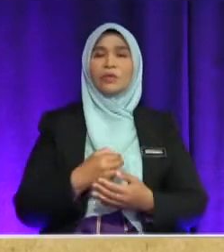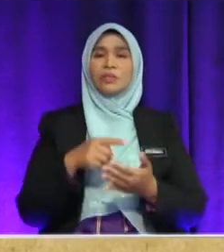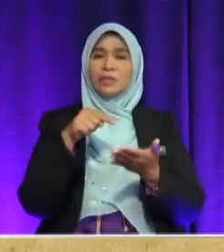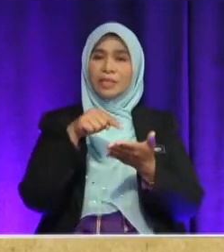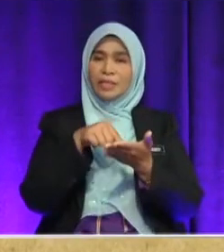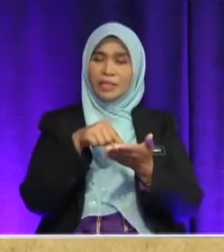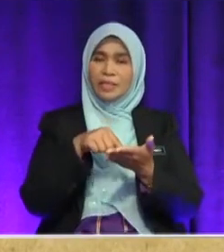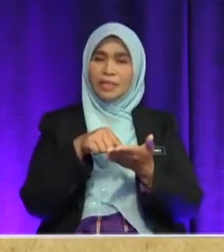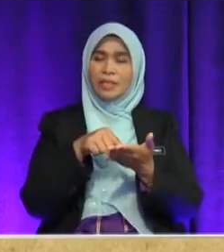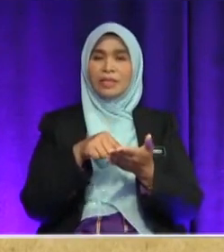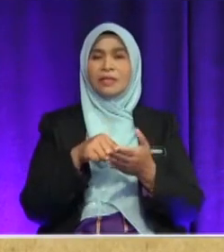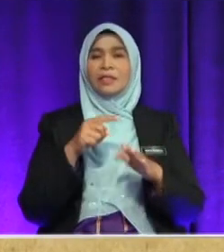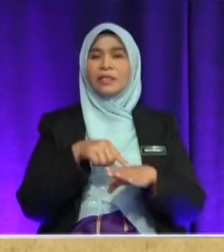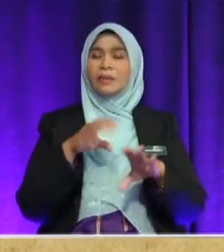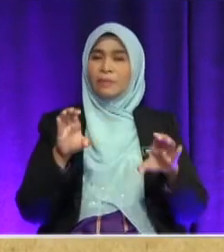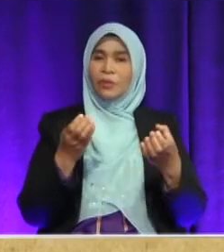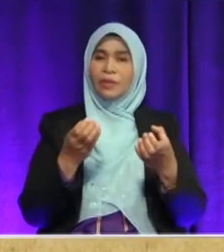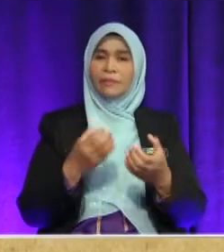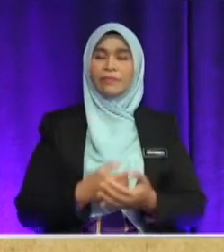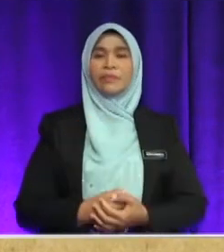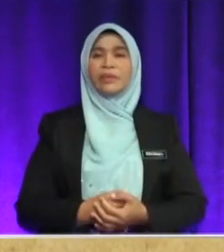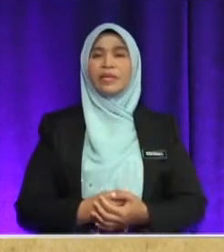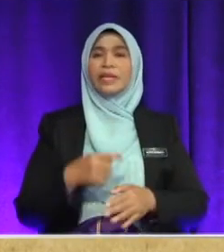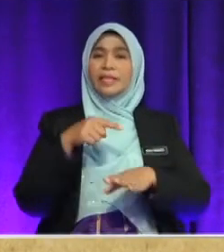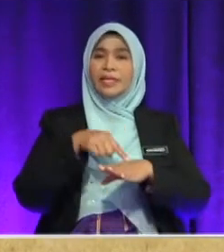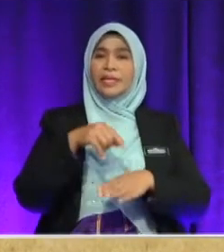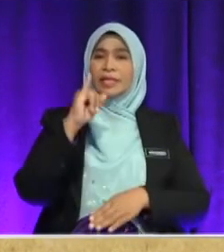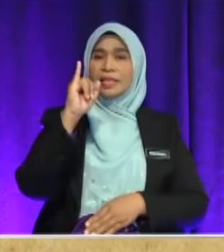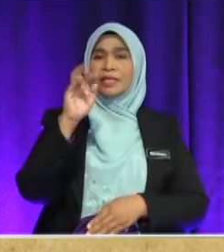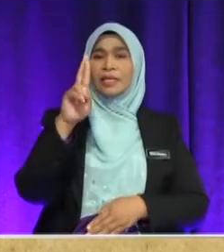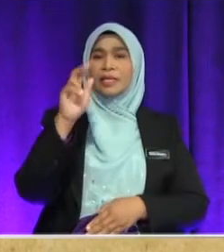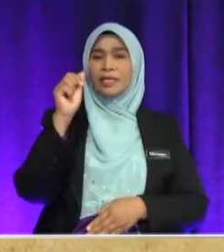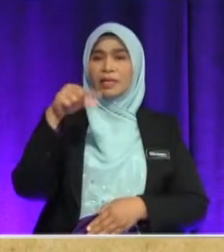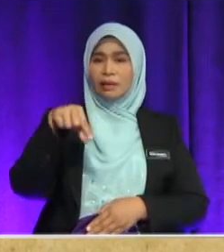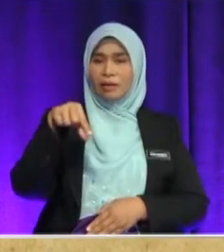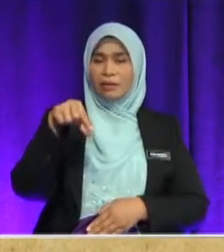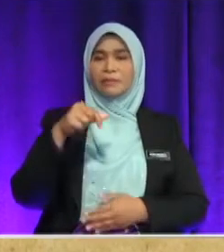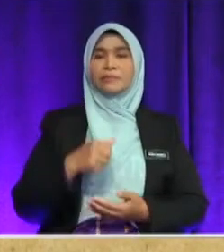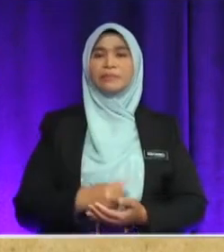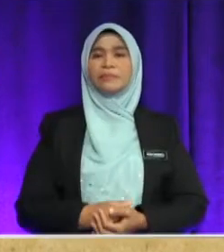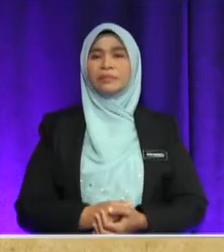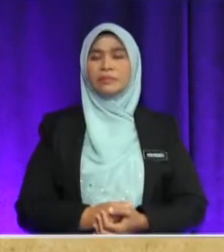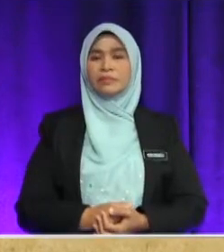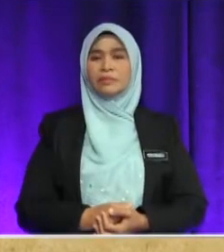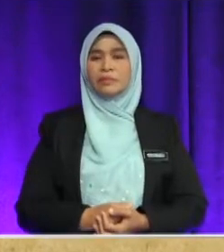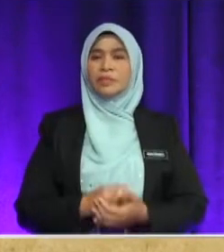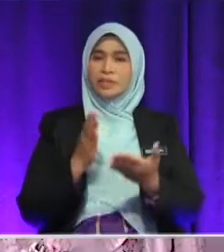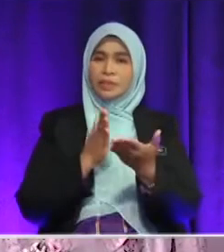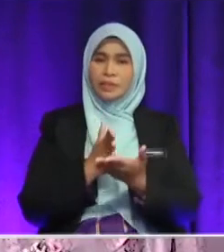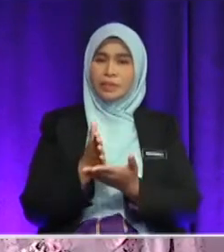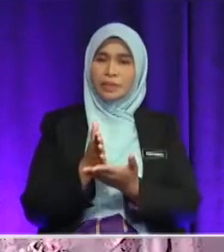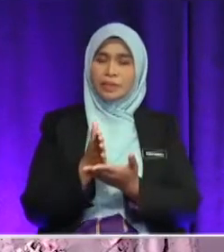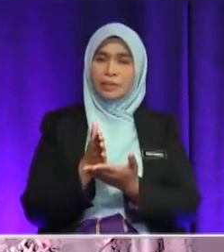Hospital ini berada di Irak autec ini berada di Hira Oke seterusnya